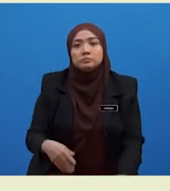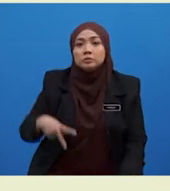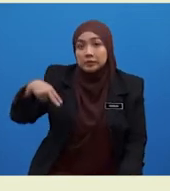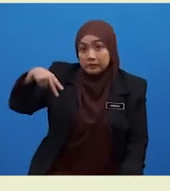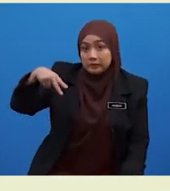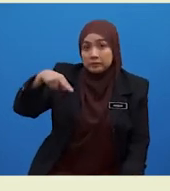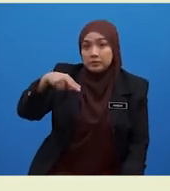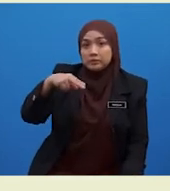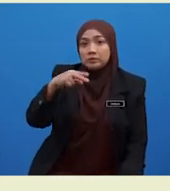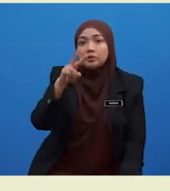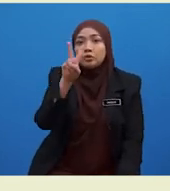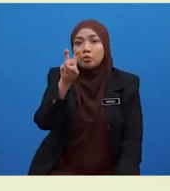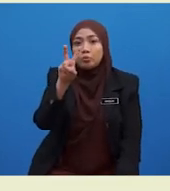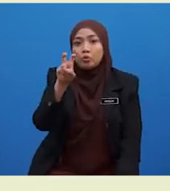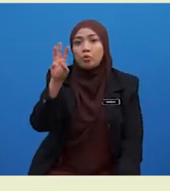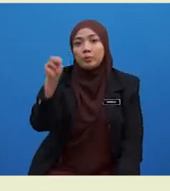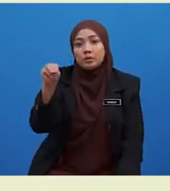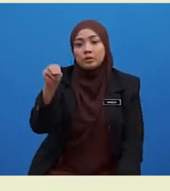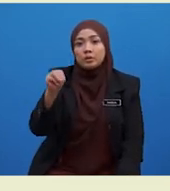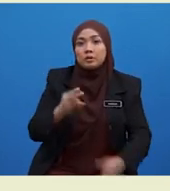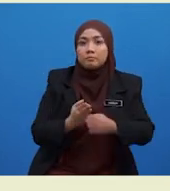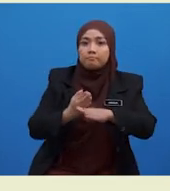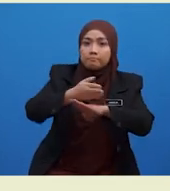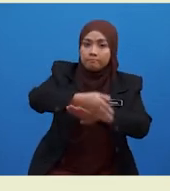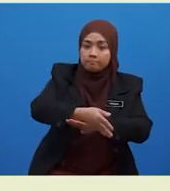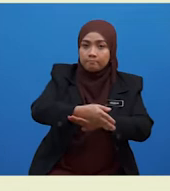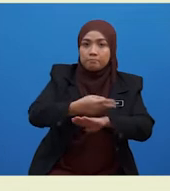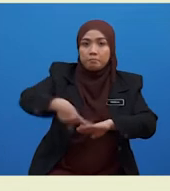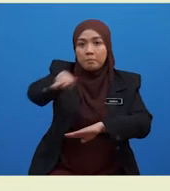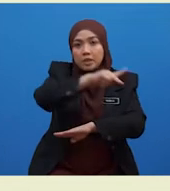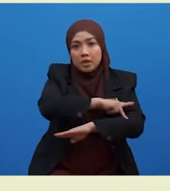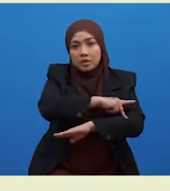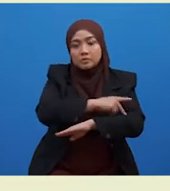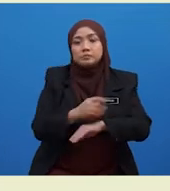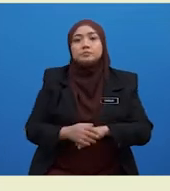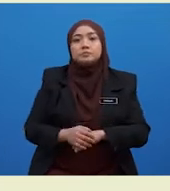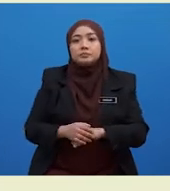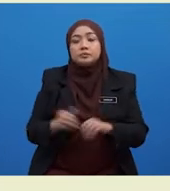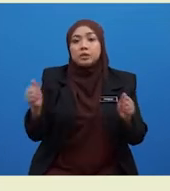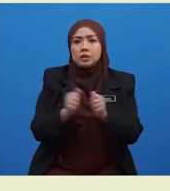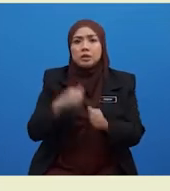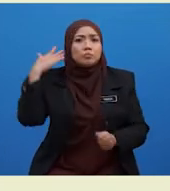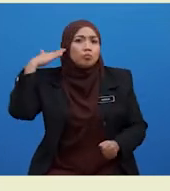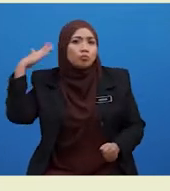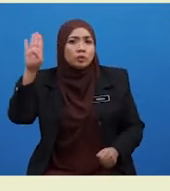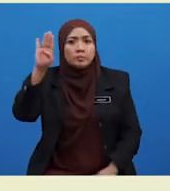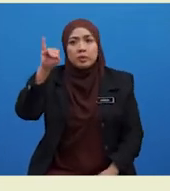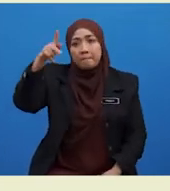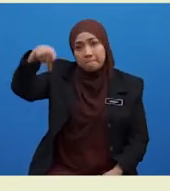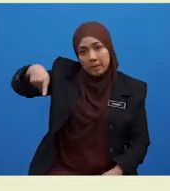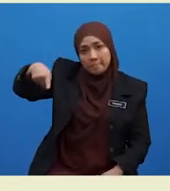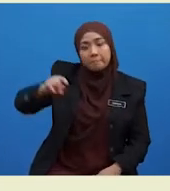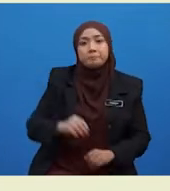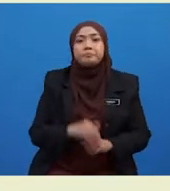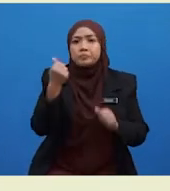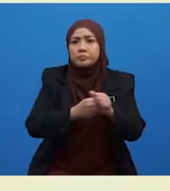berjalan sejauh 20 meter melintasi trek dengan ditandai dengan bunyi beep. Setiap minit